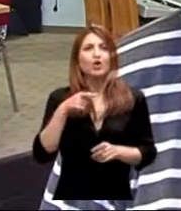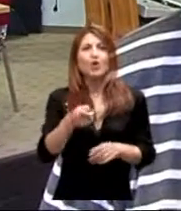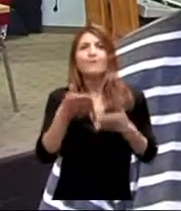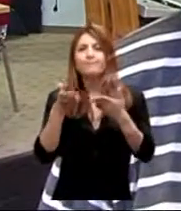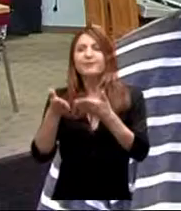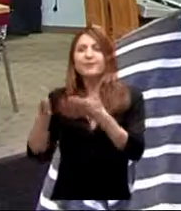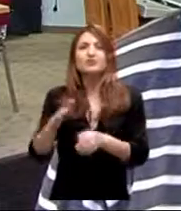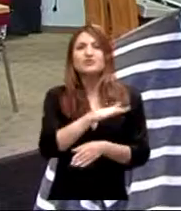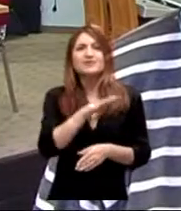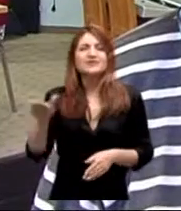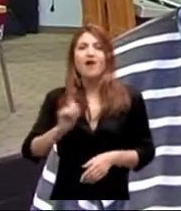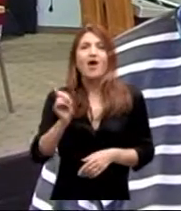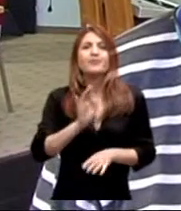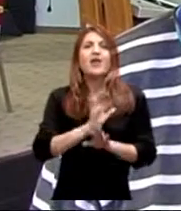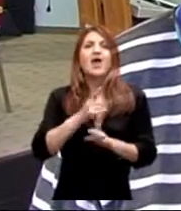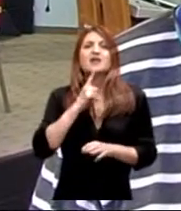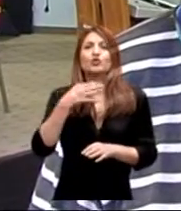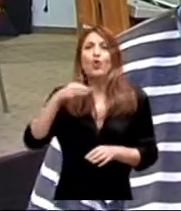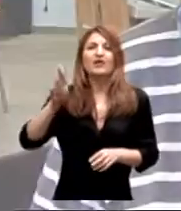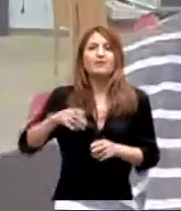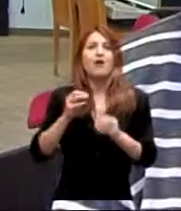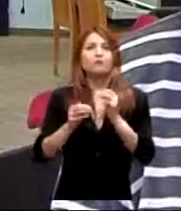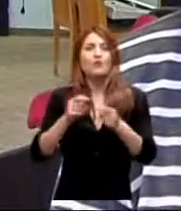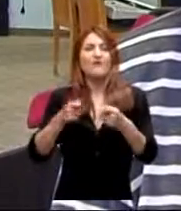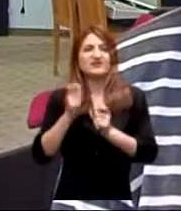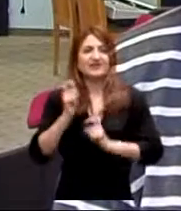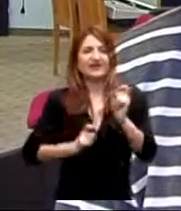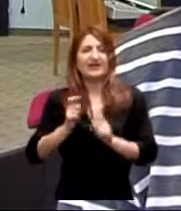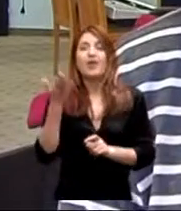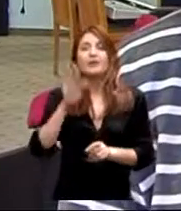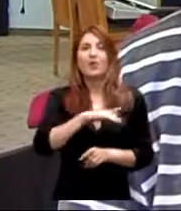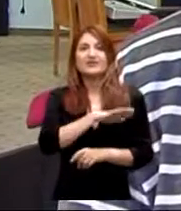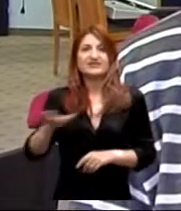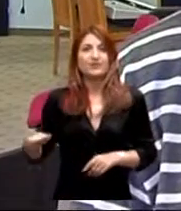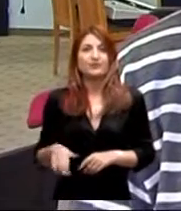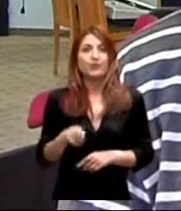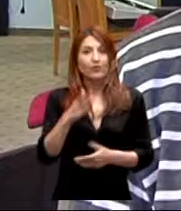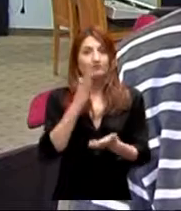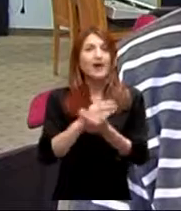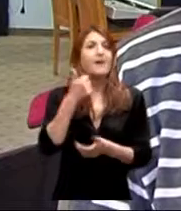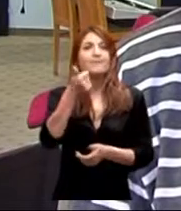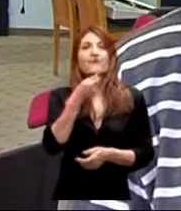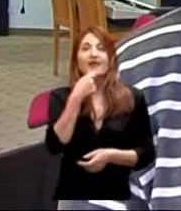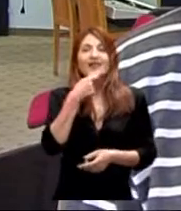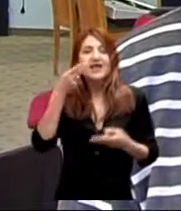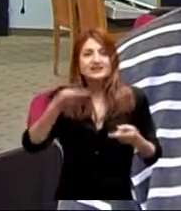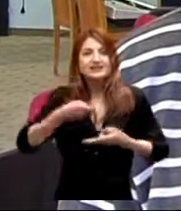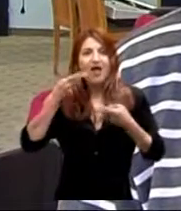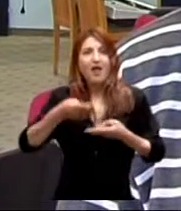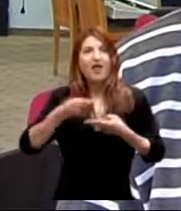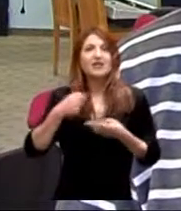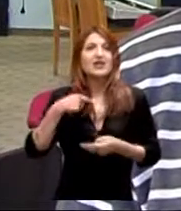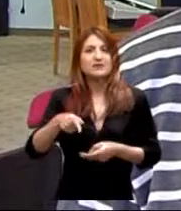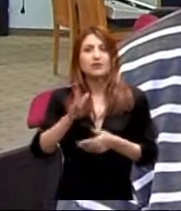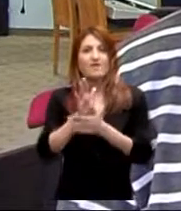ne samo onima koji imaju problema sa kilama. Dobro je to što se prvo jede salata. Mislim da je to jako dobro. Ja sam već uvela